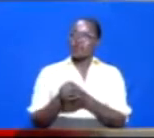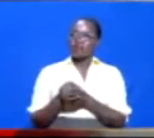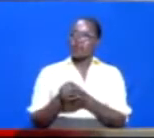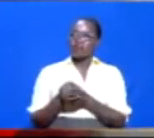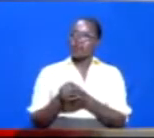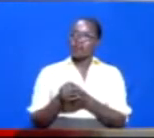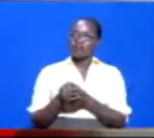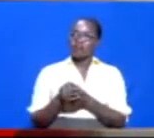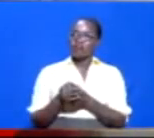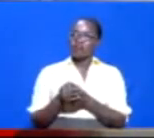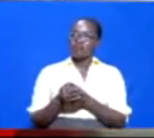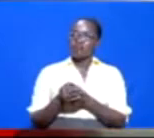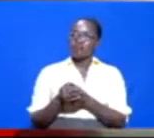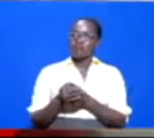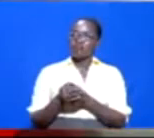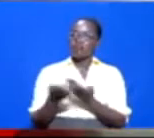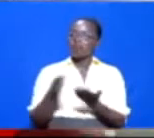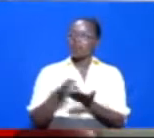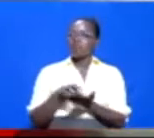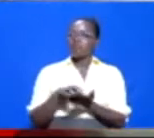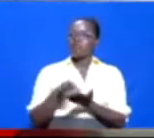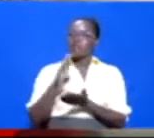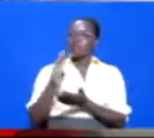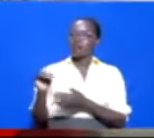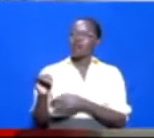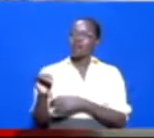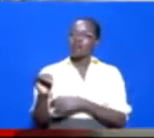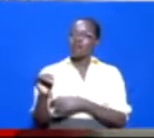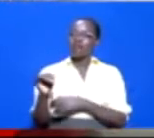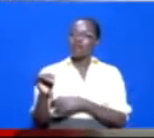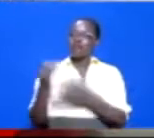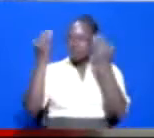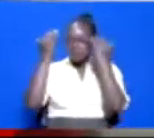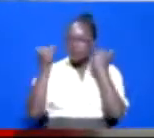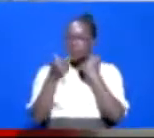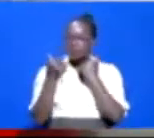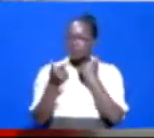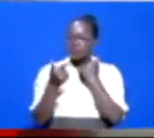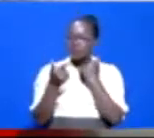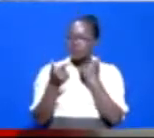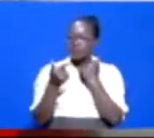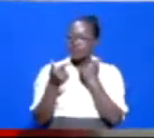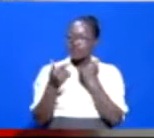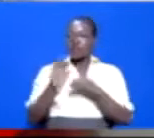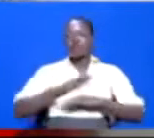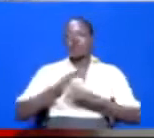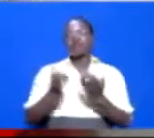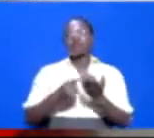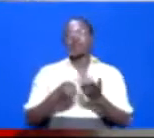wakati kesi ilipelekwa ile ya BBI. Mm-hmm. Koti kasema kwamba hakuna quorum kulingana naye.